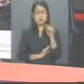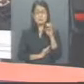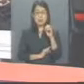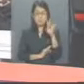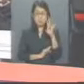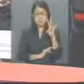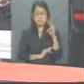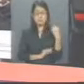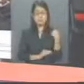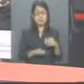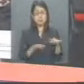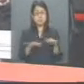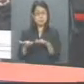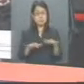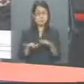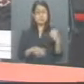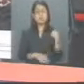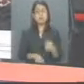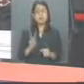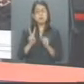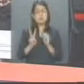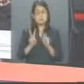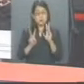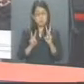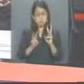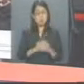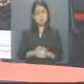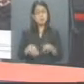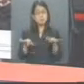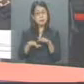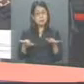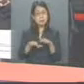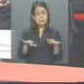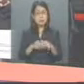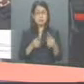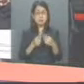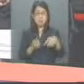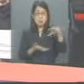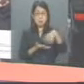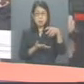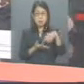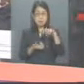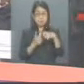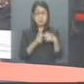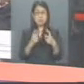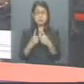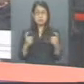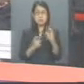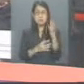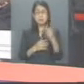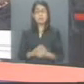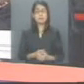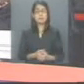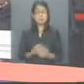shock ขนาด 2.6 ริกเตอร์นะคะเป็น after shock ขนาดเล็กที่ไม่มีรายงานความเสียหายแต่อย่างใดค่ะแต่อย่างไรแล้วก็ตามนะคะจนถึงขณะ